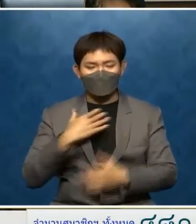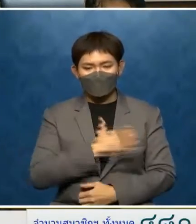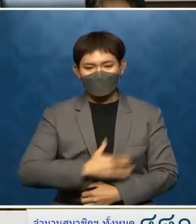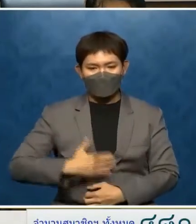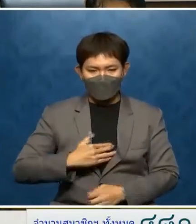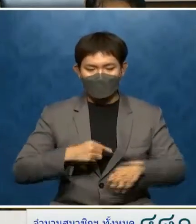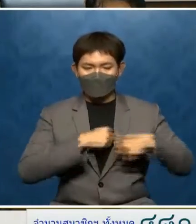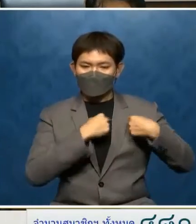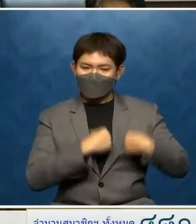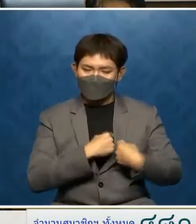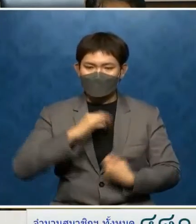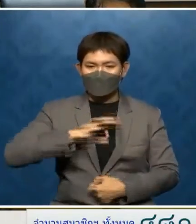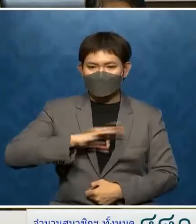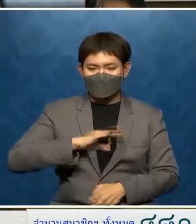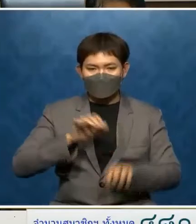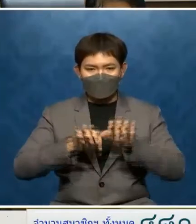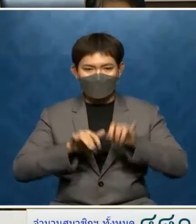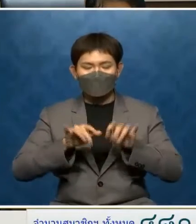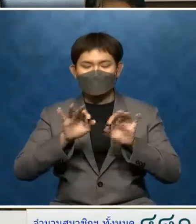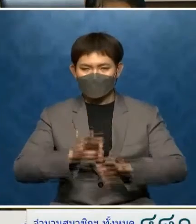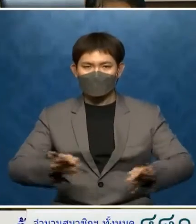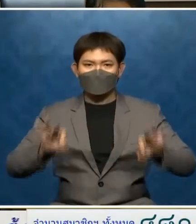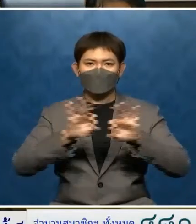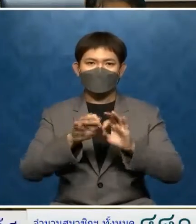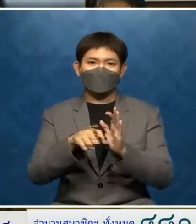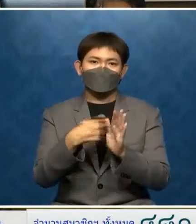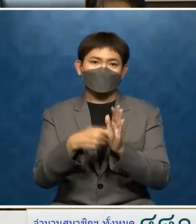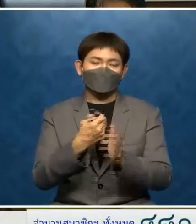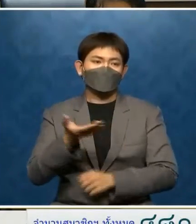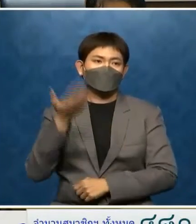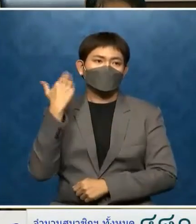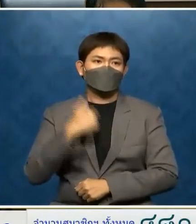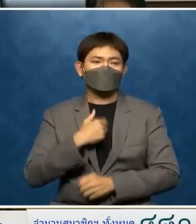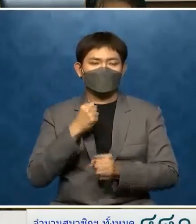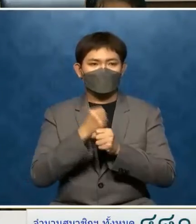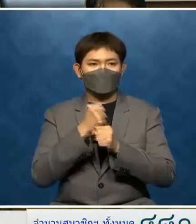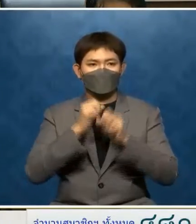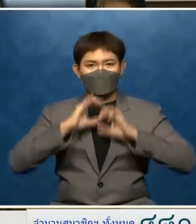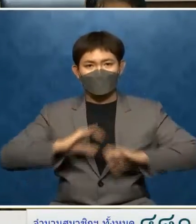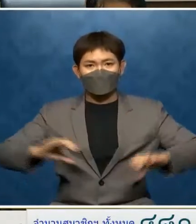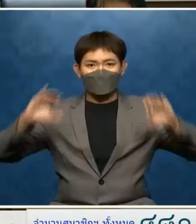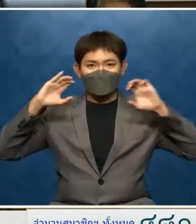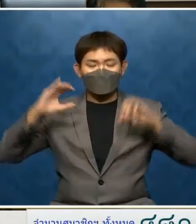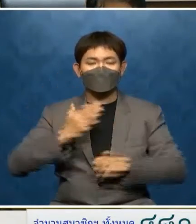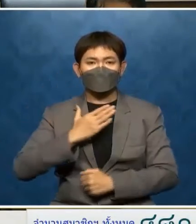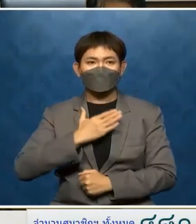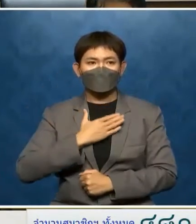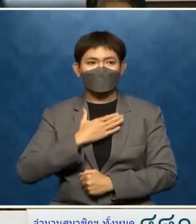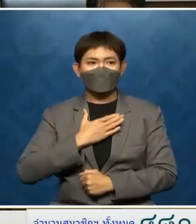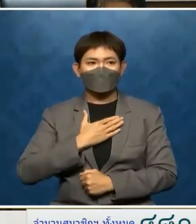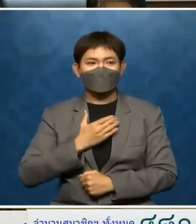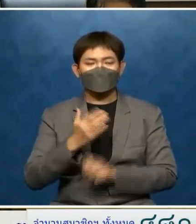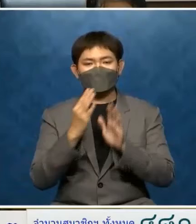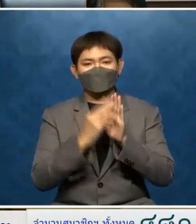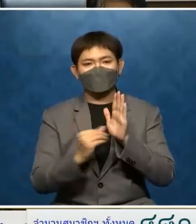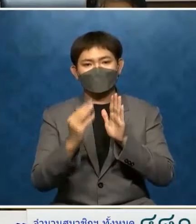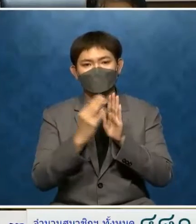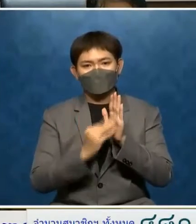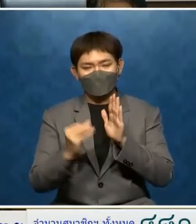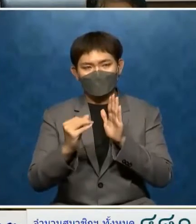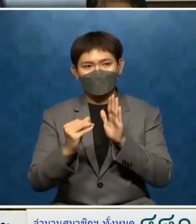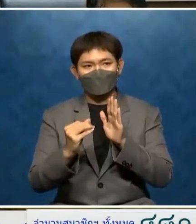ระหางการควบคุมตัวก็มคามสำคัญค่ะสมัยที่ได้ฉนรบราชการ ได้ฉันเคยได้ผ่านการอบรม